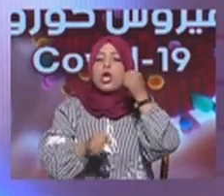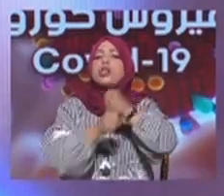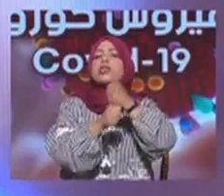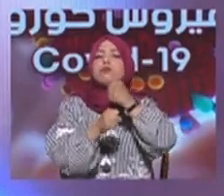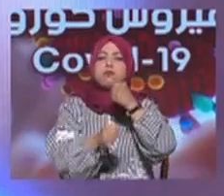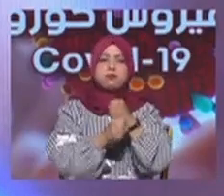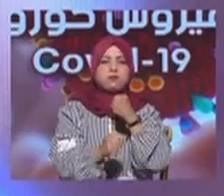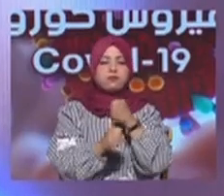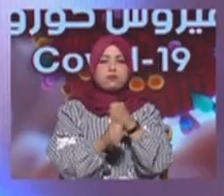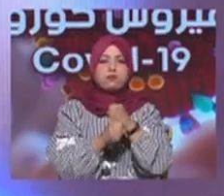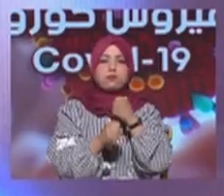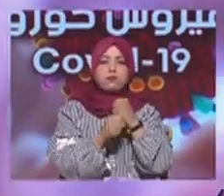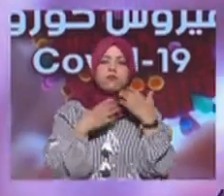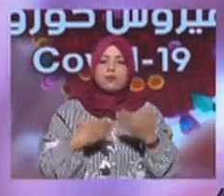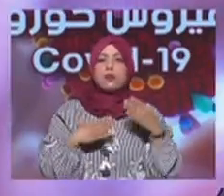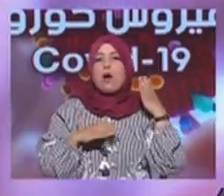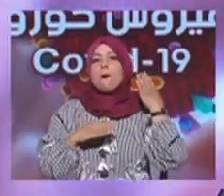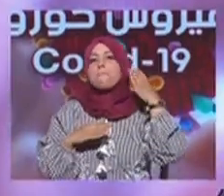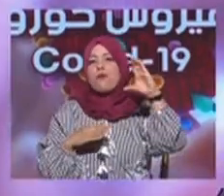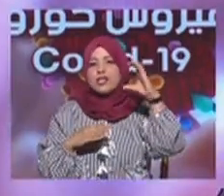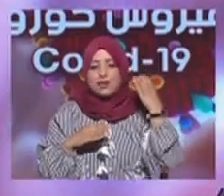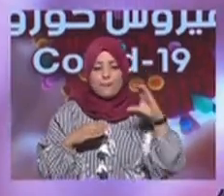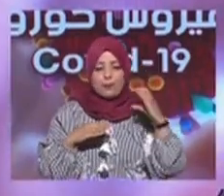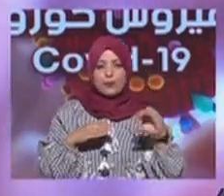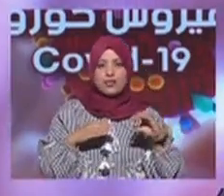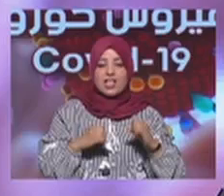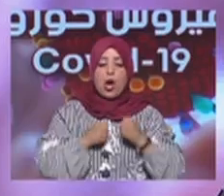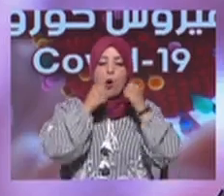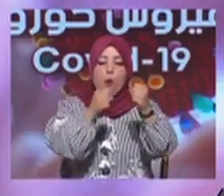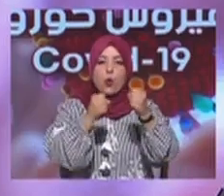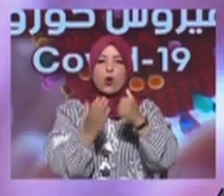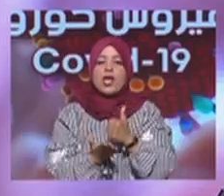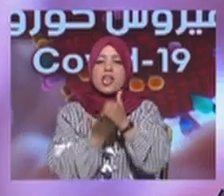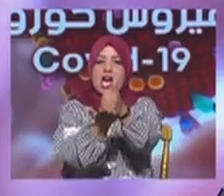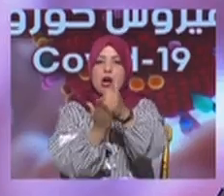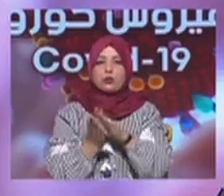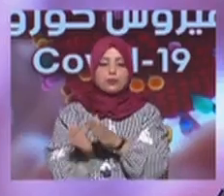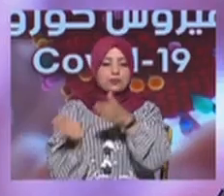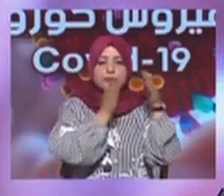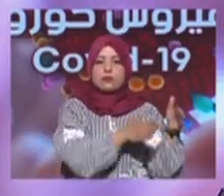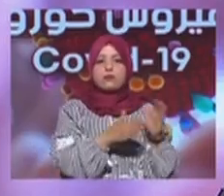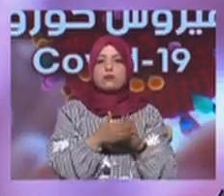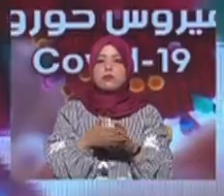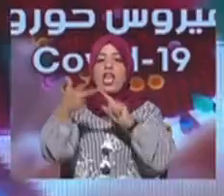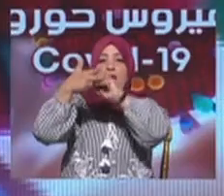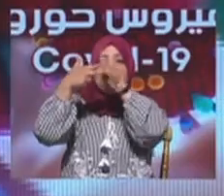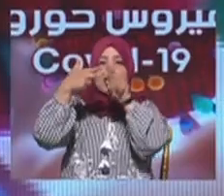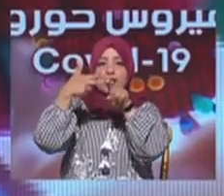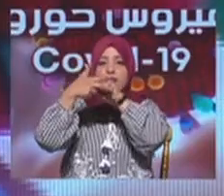نوفروا الحكايه. انت اكدت في تصريحاتك انه فما ثلاثه عينات، وانت عواطف خذيت ثلاثه عينات